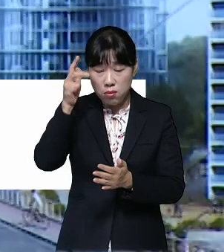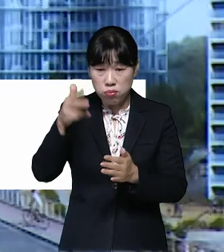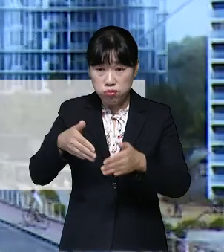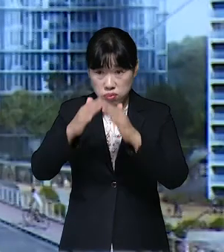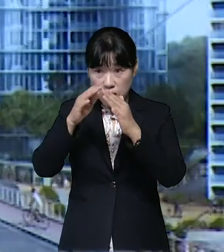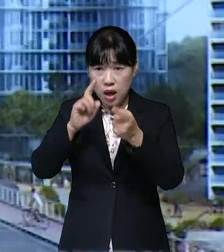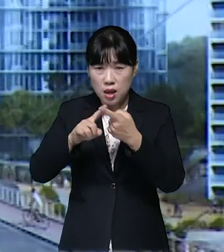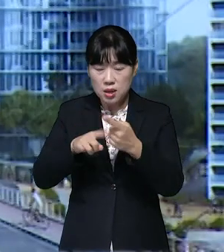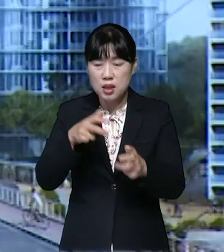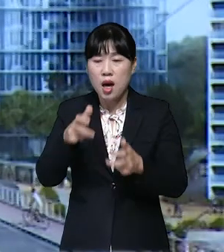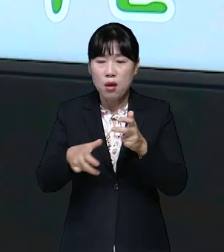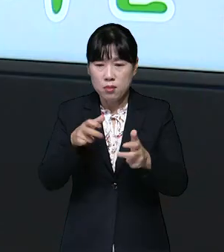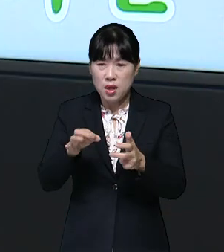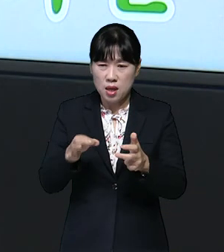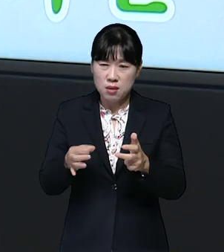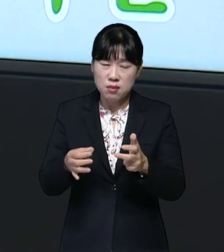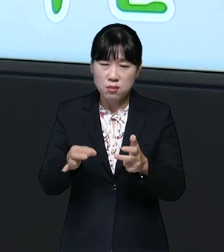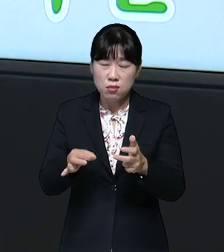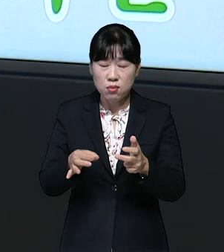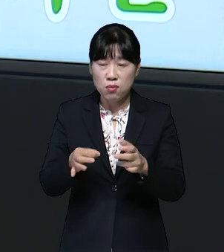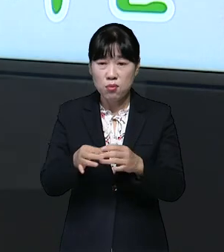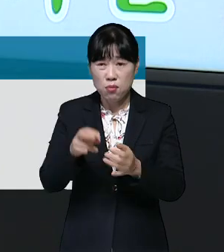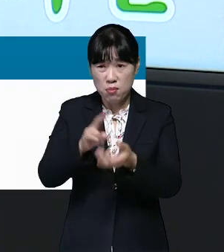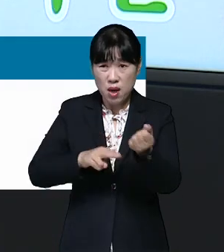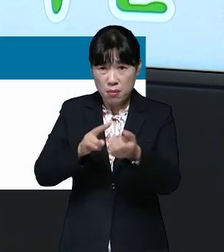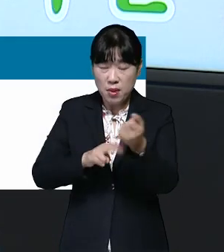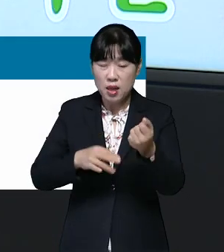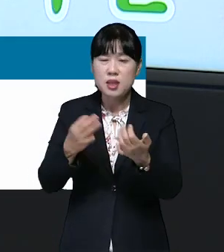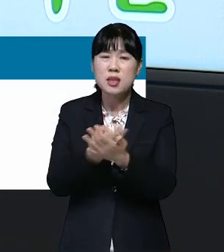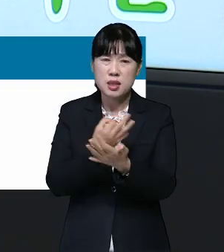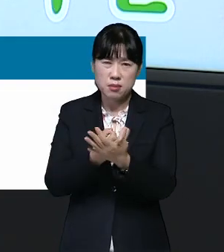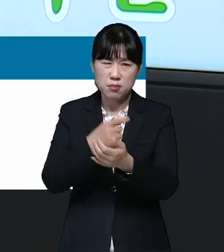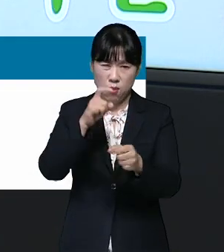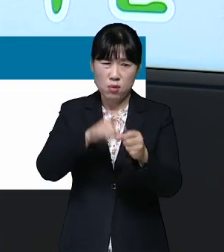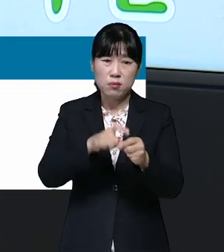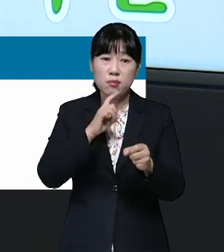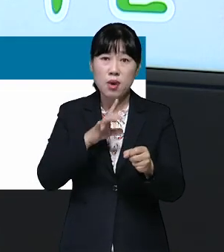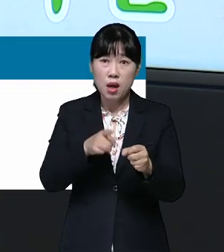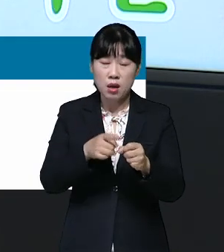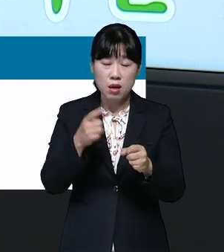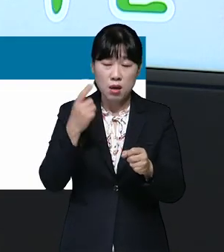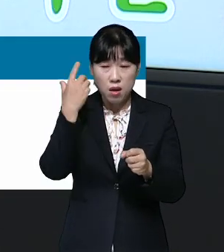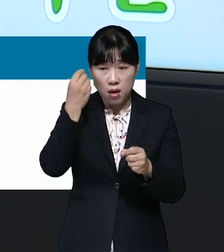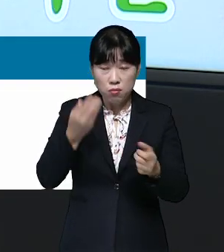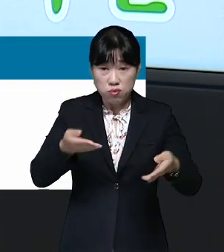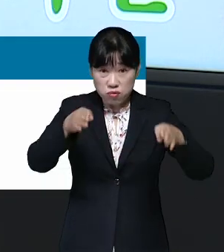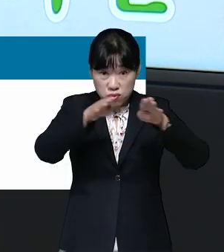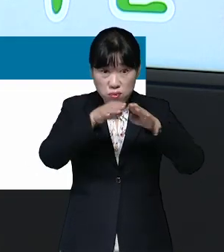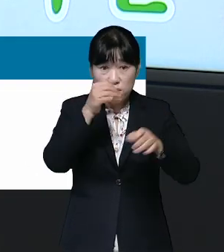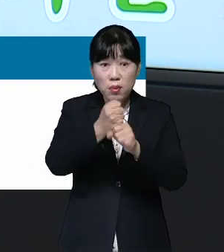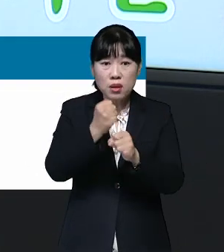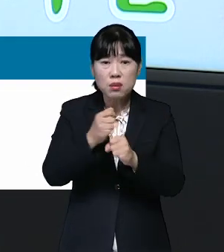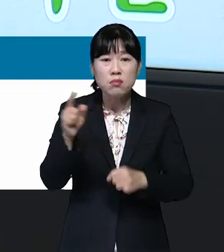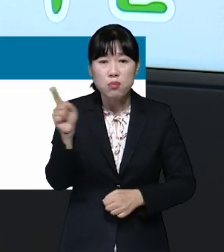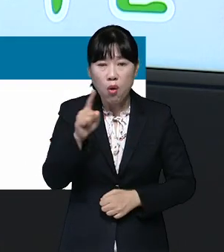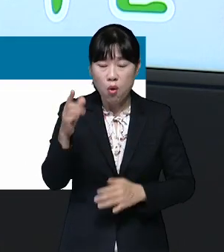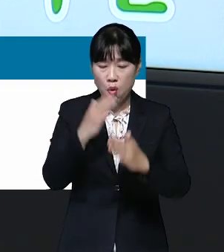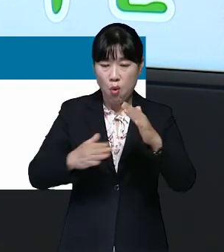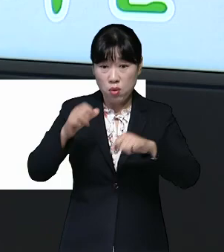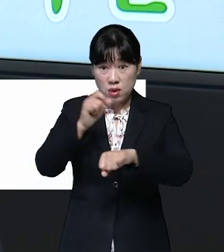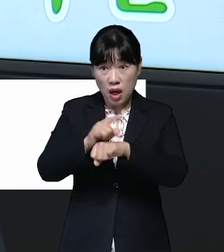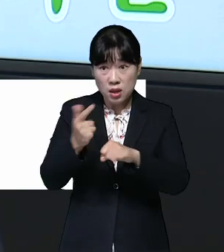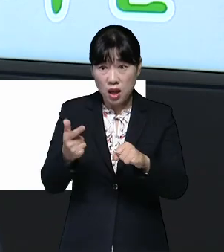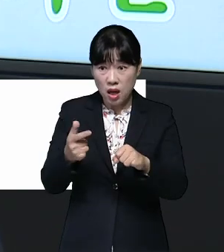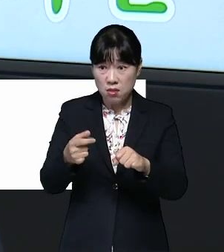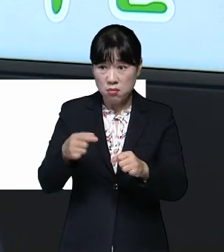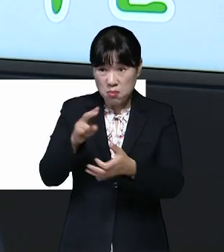설계라고 주장합니다. 레지던스를 분양한다는 것은 이 경도 개발 자체가 공공성을 띄어야 되는데 결국은 분양